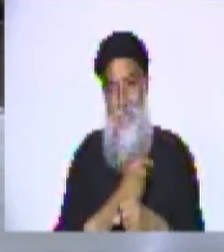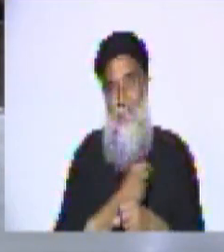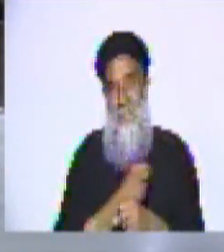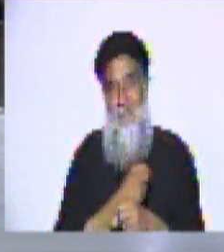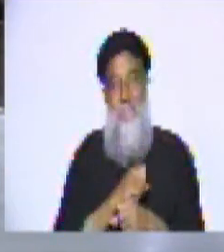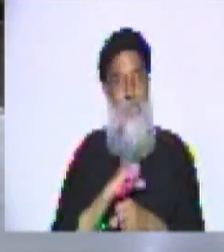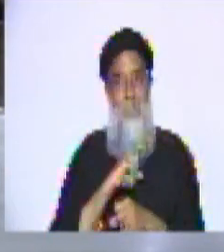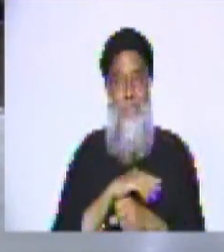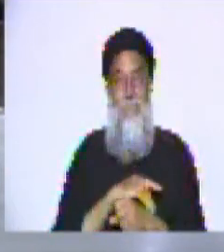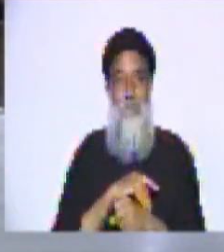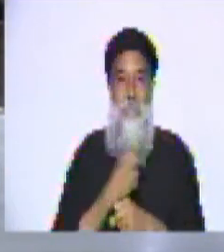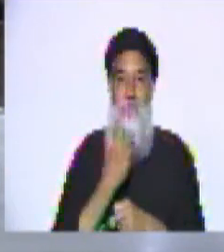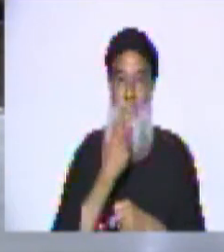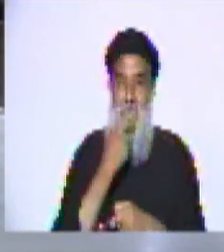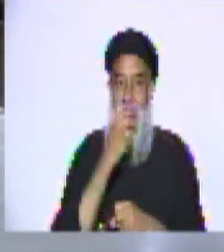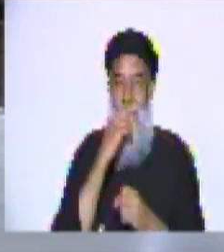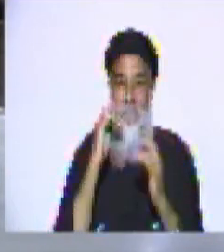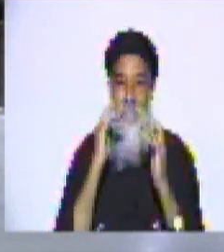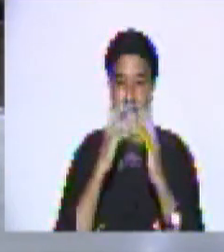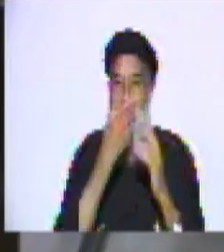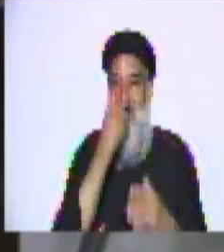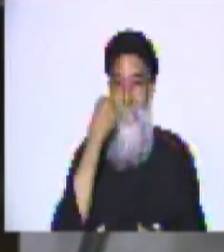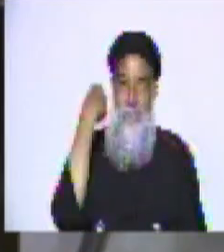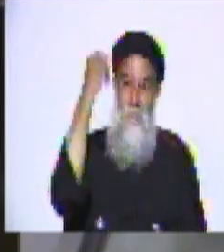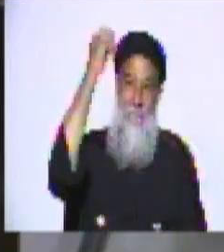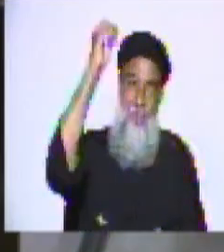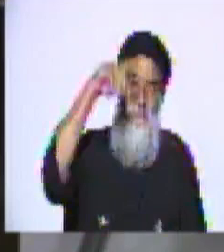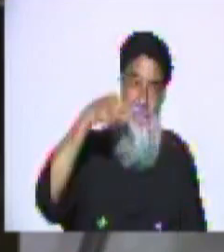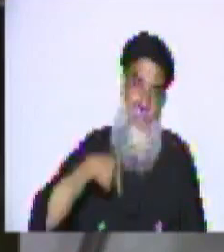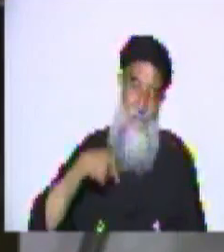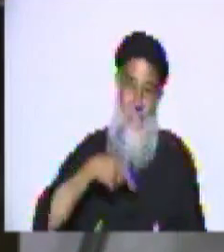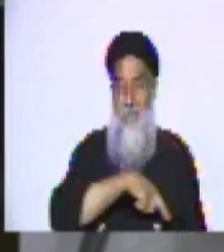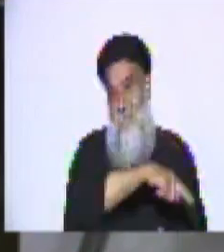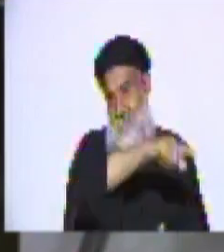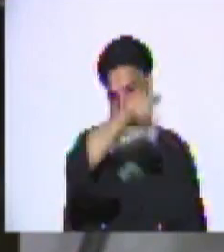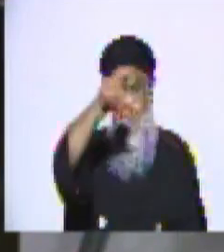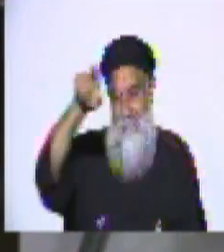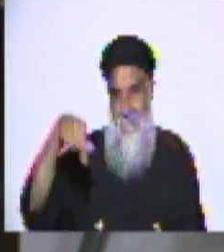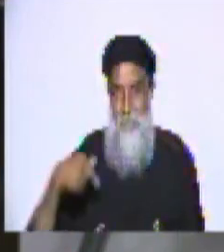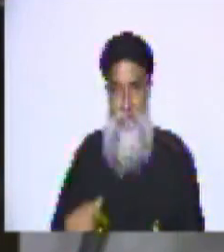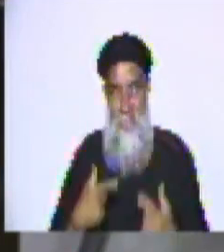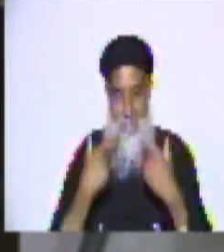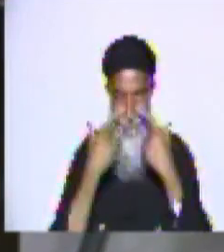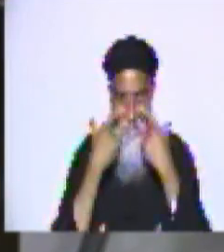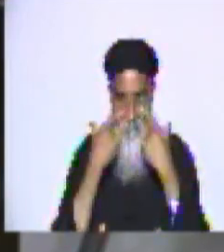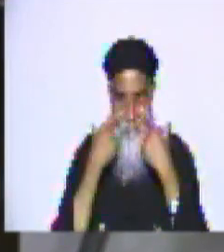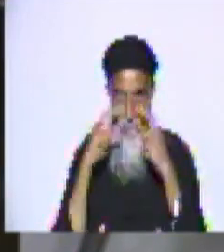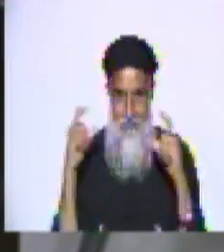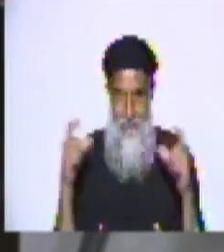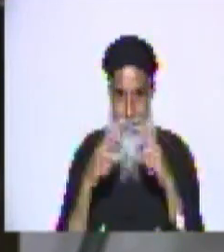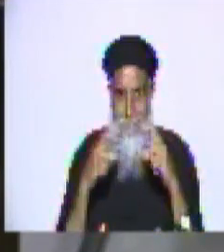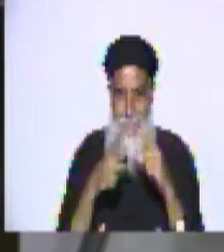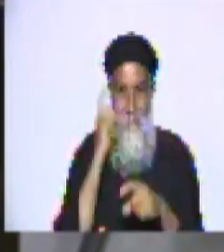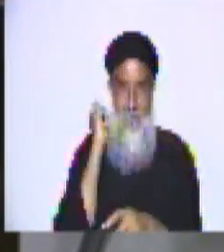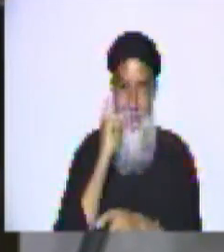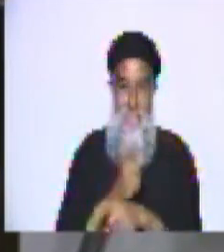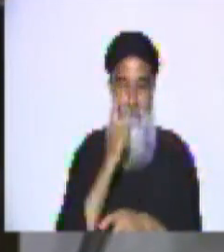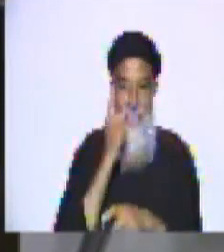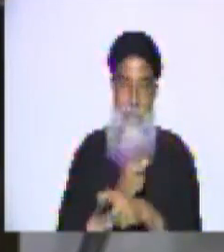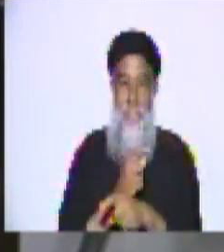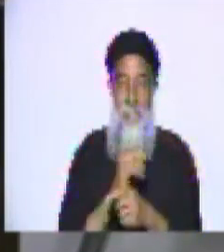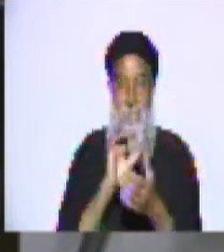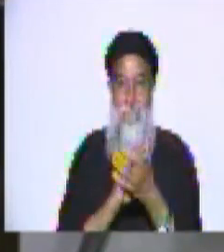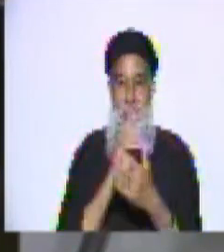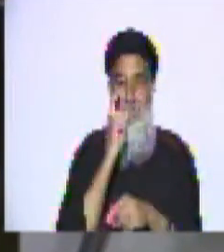والمخنوق والدم. هذا يقول رأى الروح القدس ونحن. ده مجمع الرسل التلاميذ.